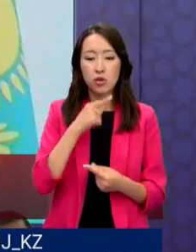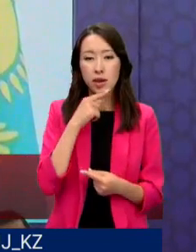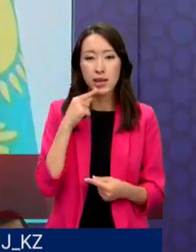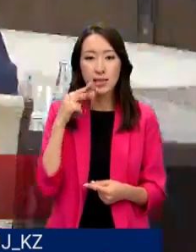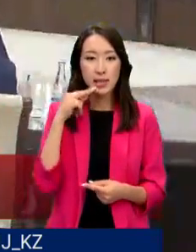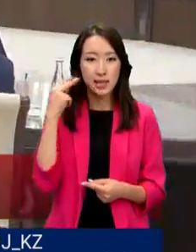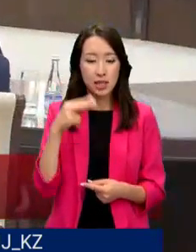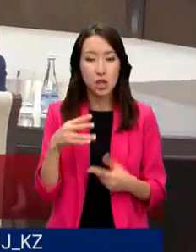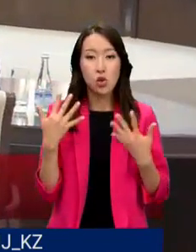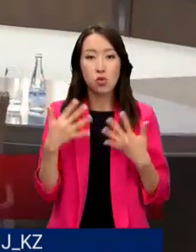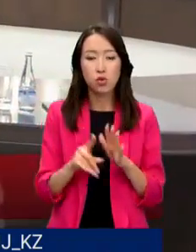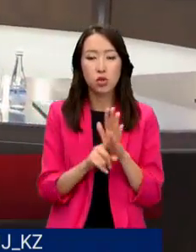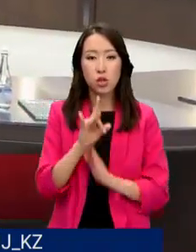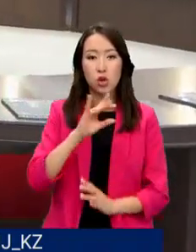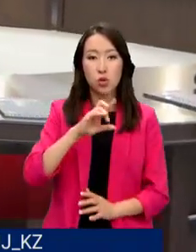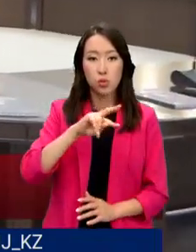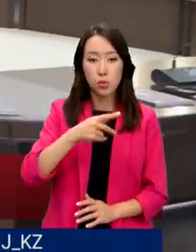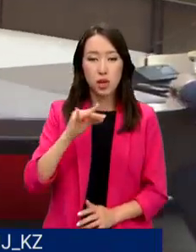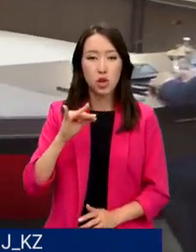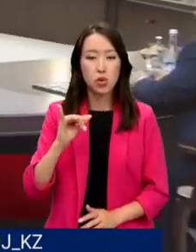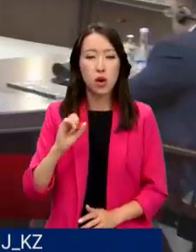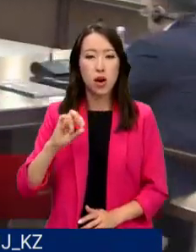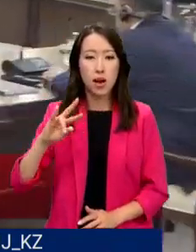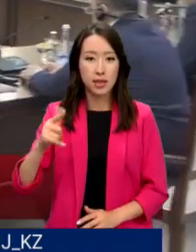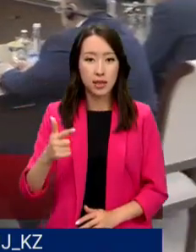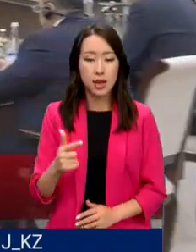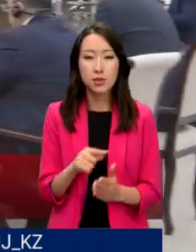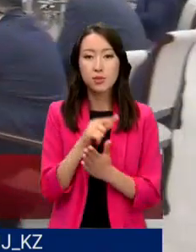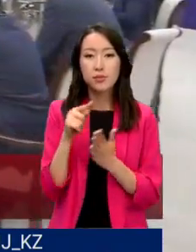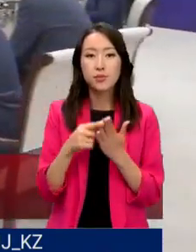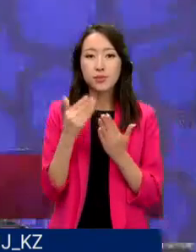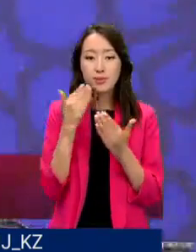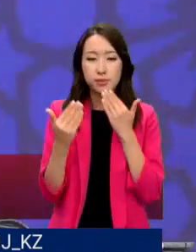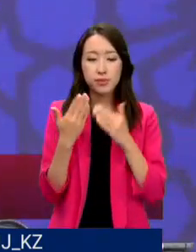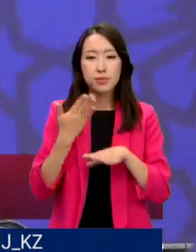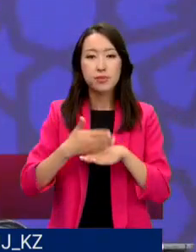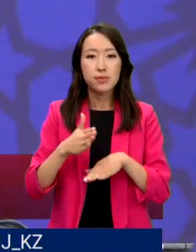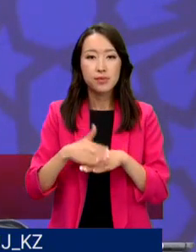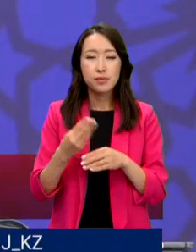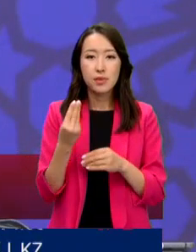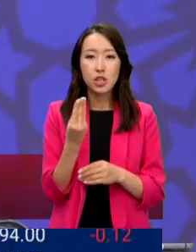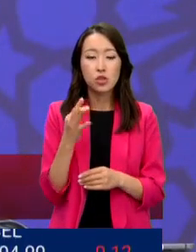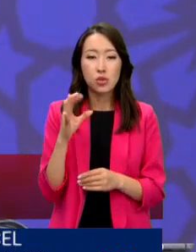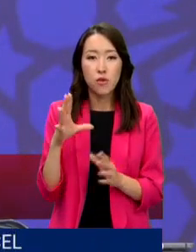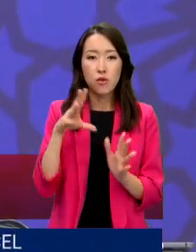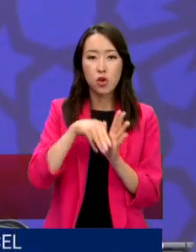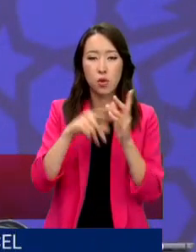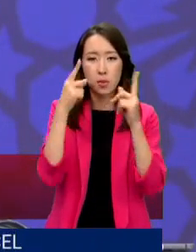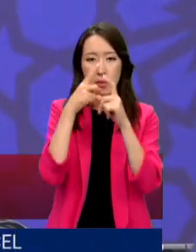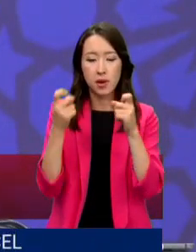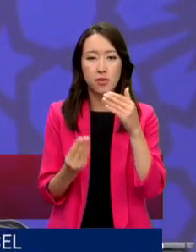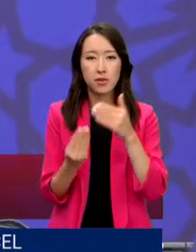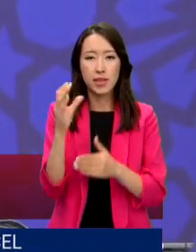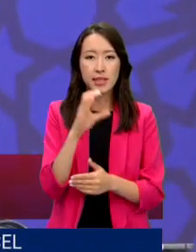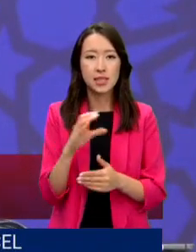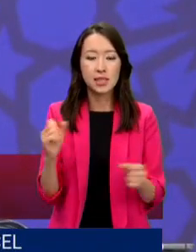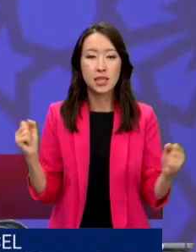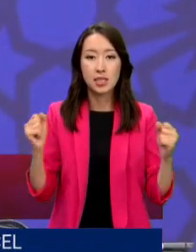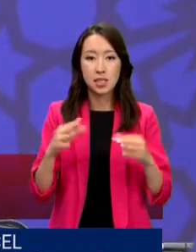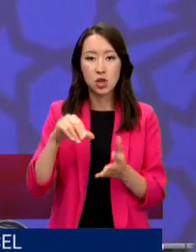уже осуществляется в рублях и юанях. Кстати, вопрос постепенной дедолларизации ШОС включен в повестку сентябрьского